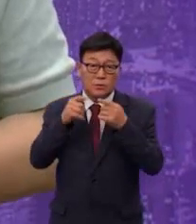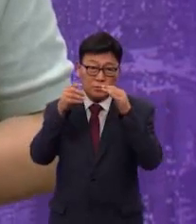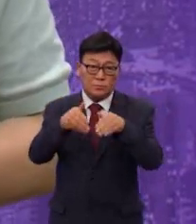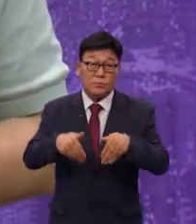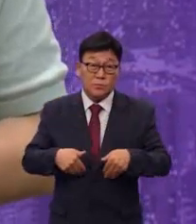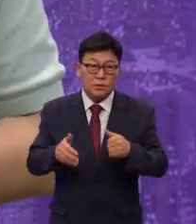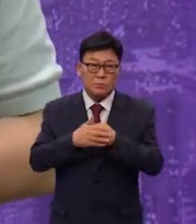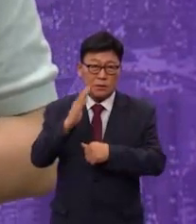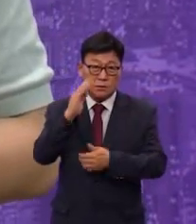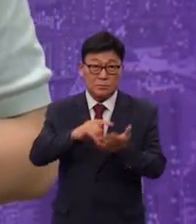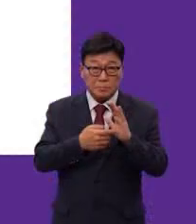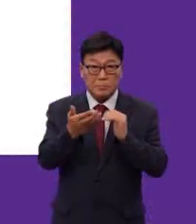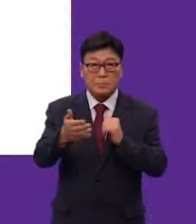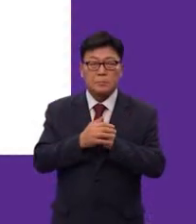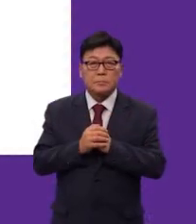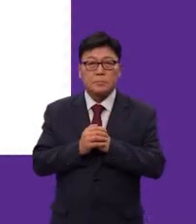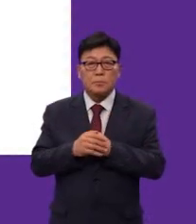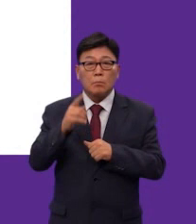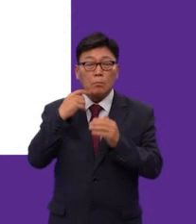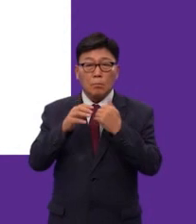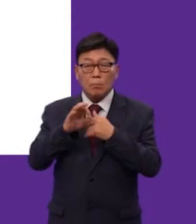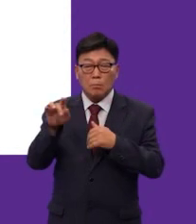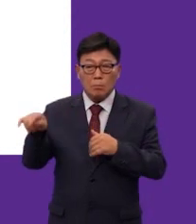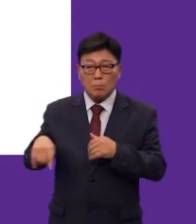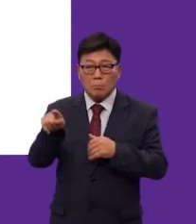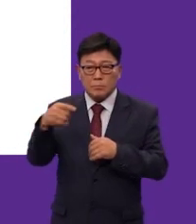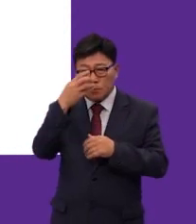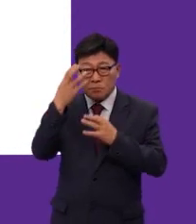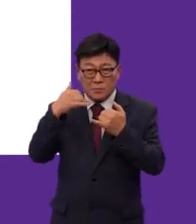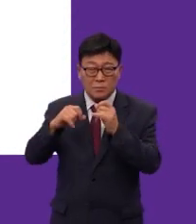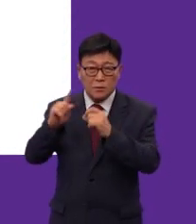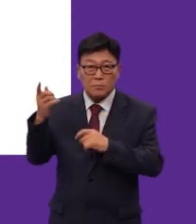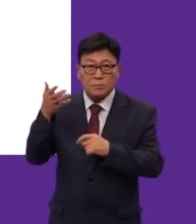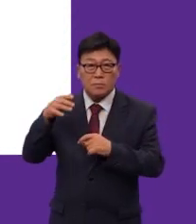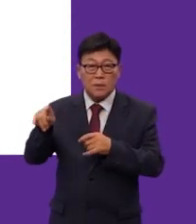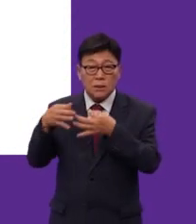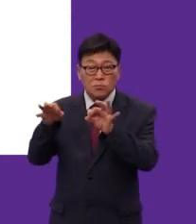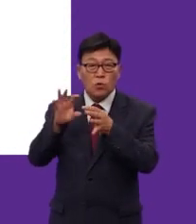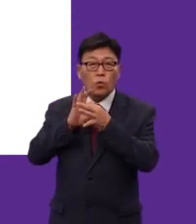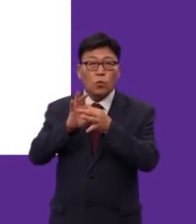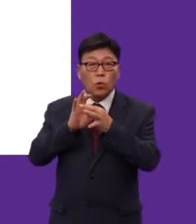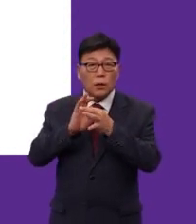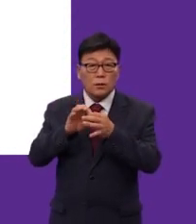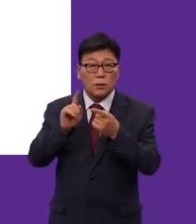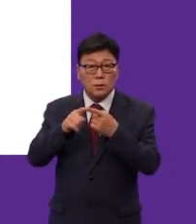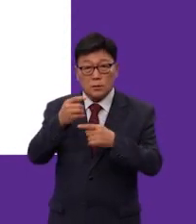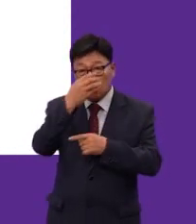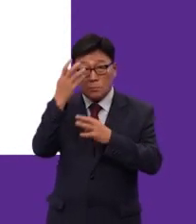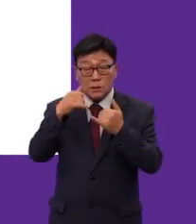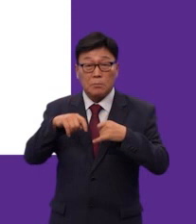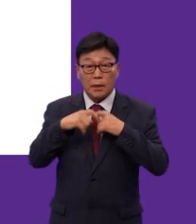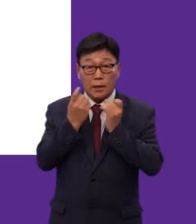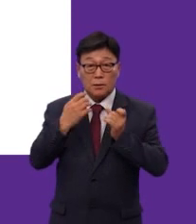생각을 했습니다. 왜냐하면 많은 청년 문제가 그렇지만 특히나 금융과 관련된 문제에서는 청년